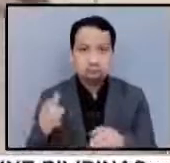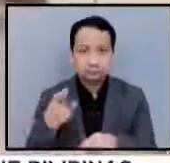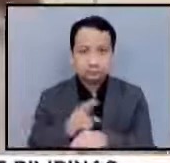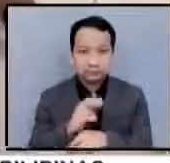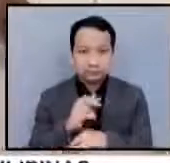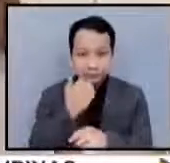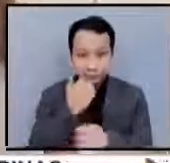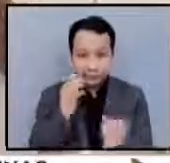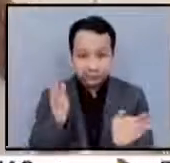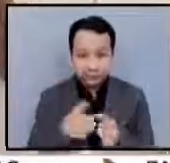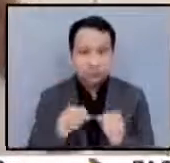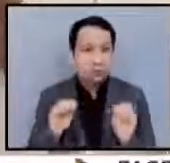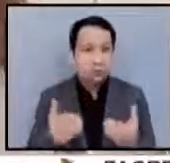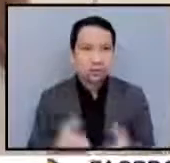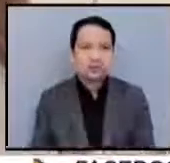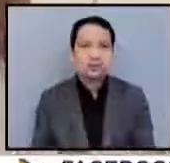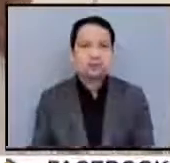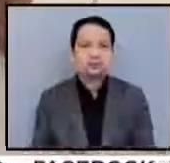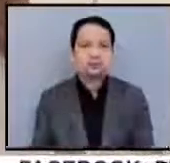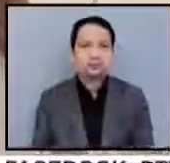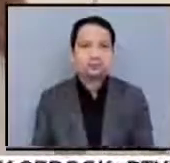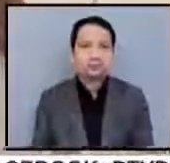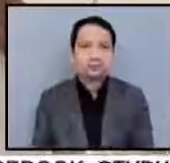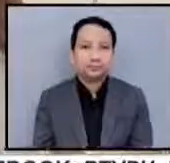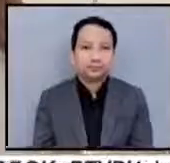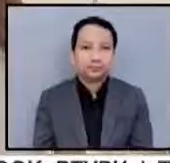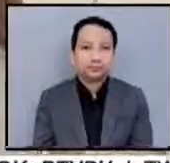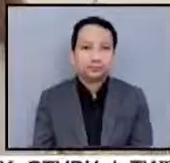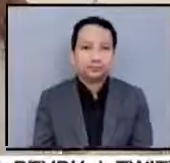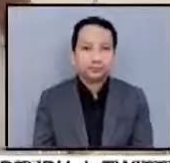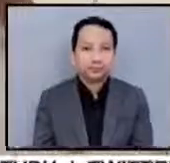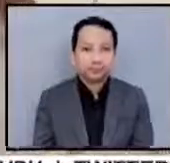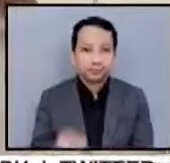Karen Villanda para sa Morning Show ng Bayan, Rise and Shine, Pilipinas.